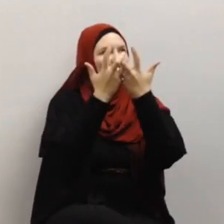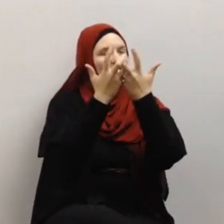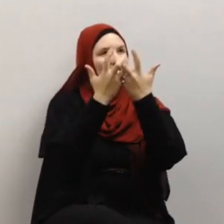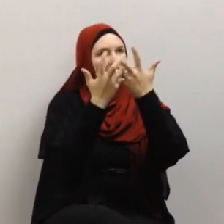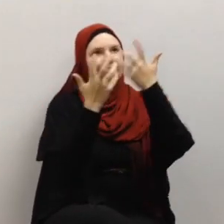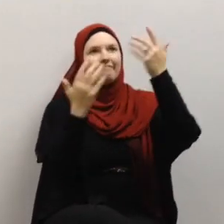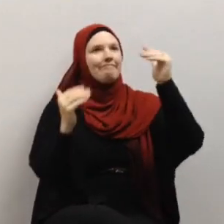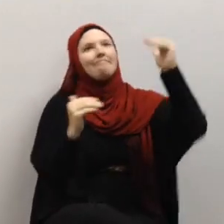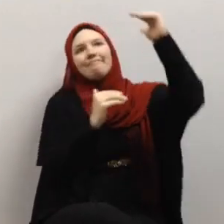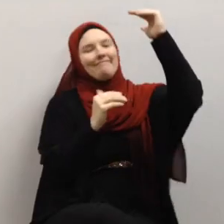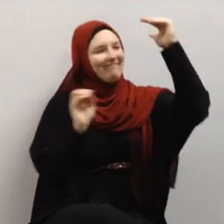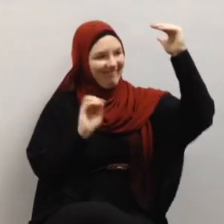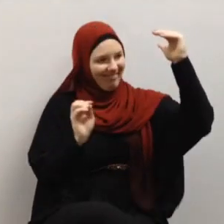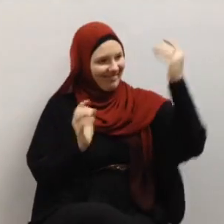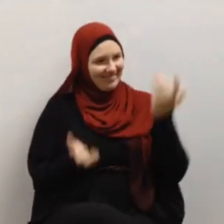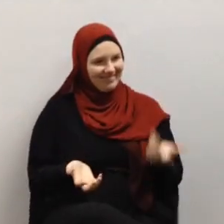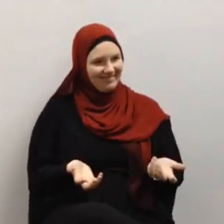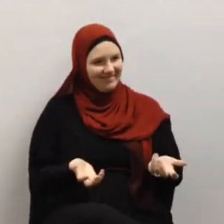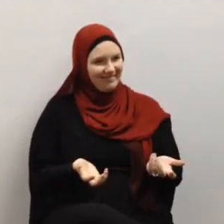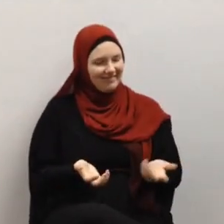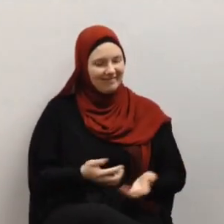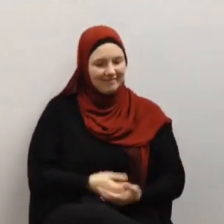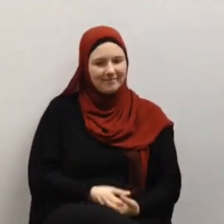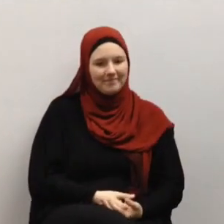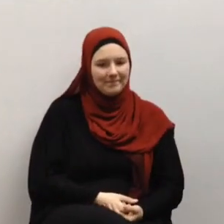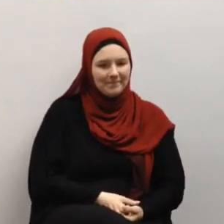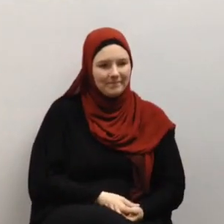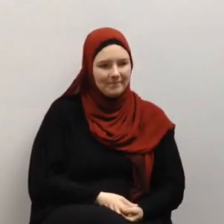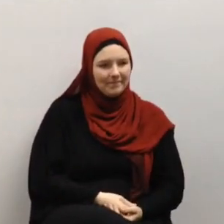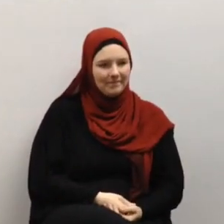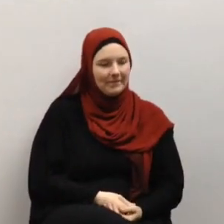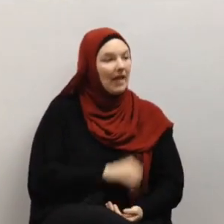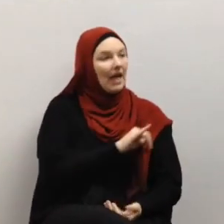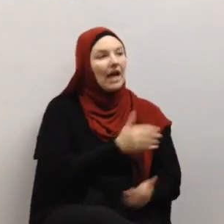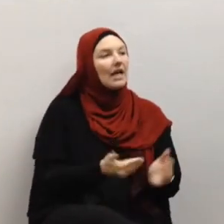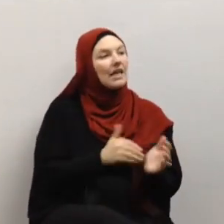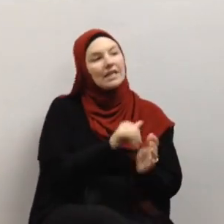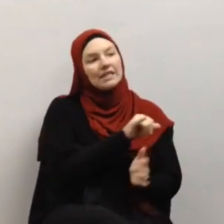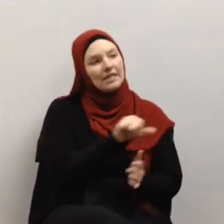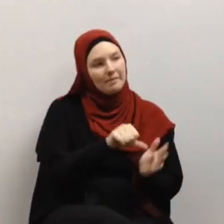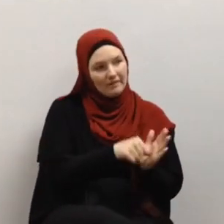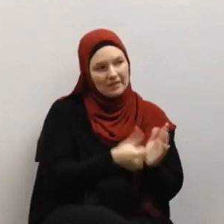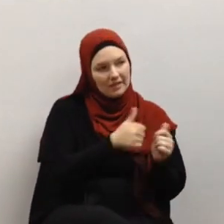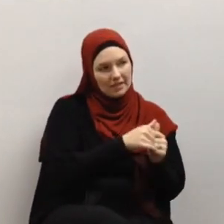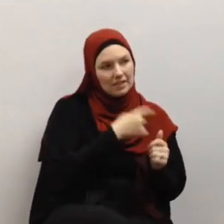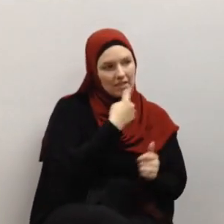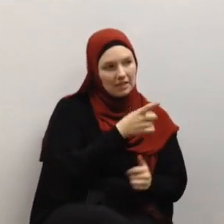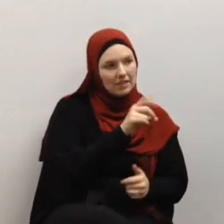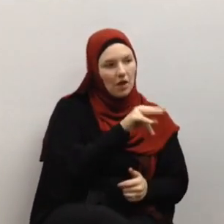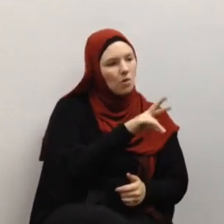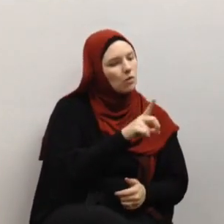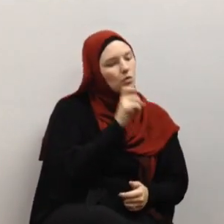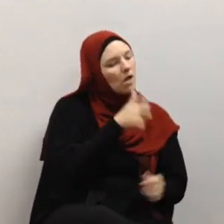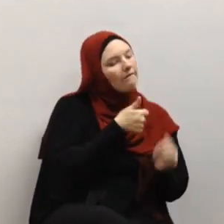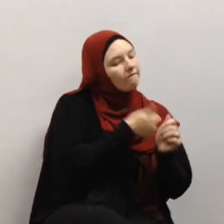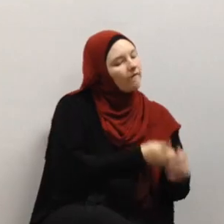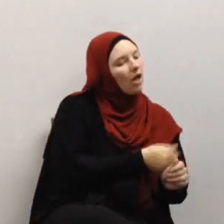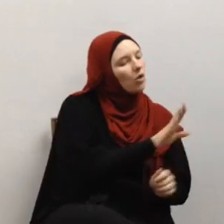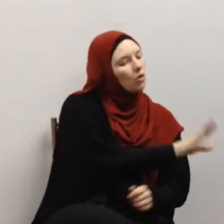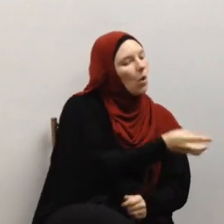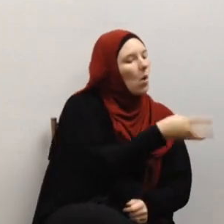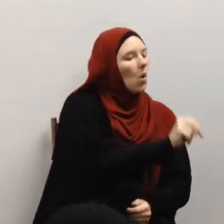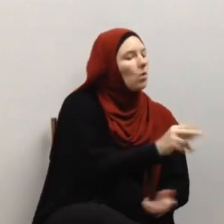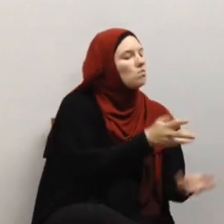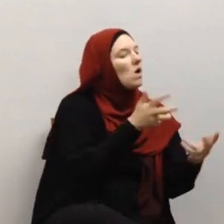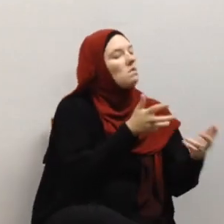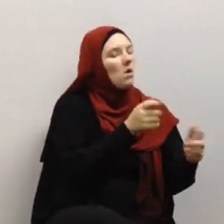ولا تتبع الهوى. Again, the same emphasis. Do not follow your whims or anybody's whims. فيضلك عن